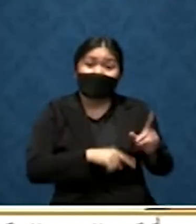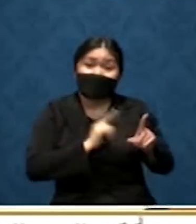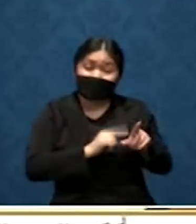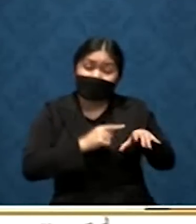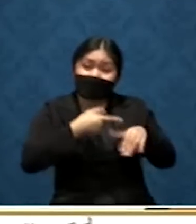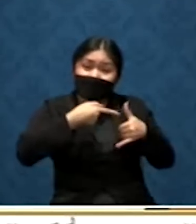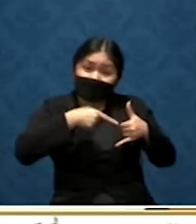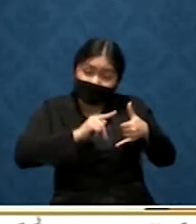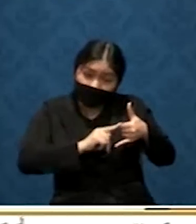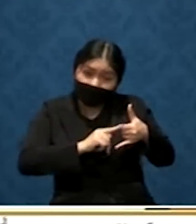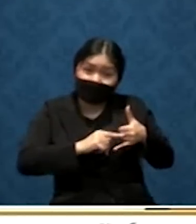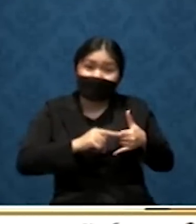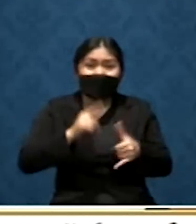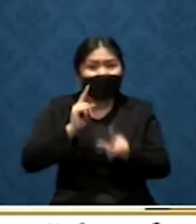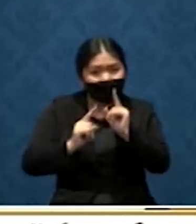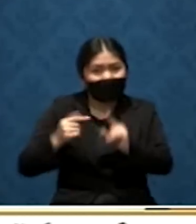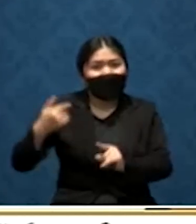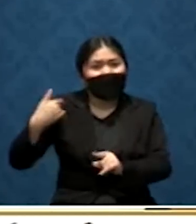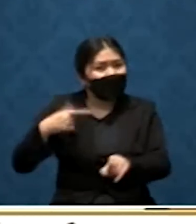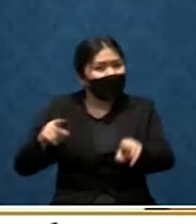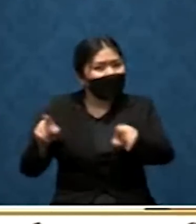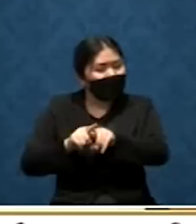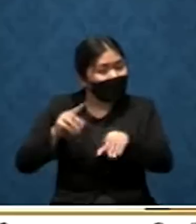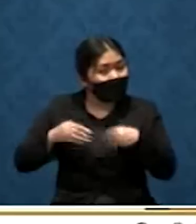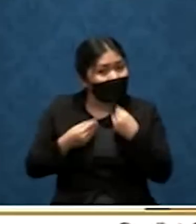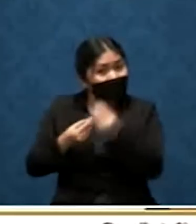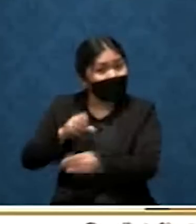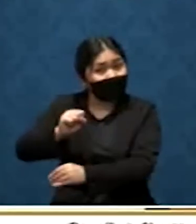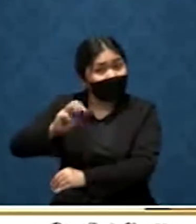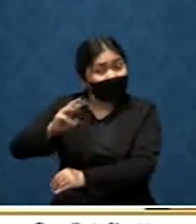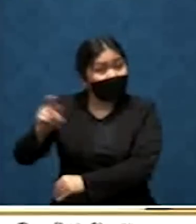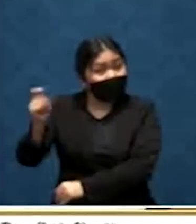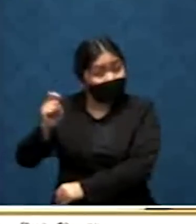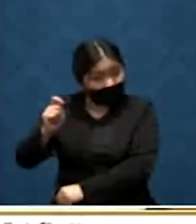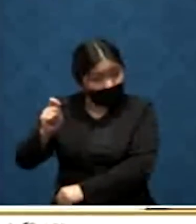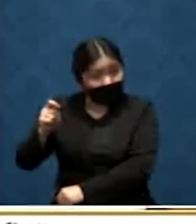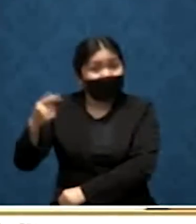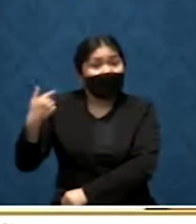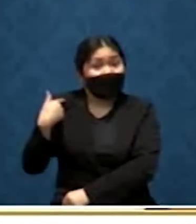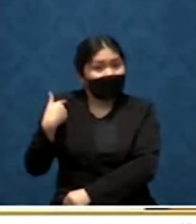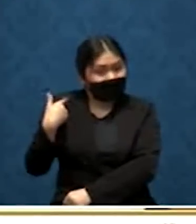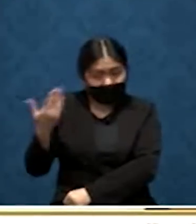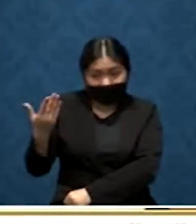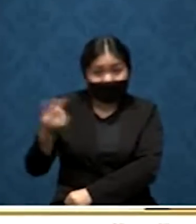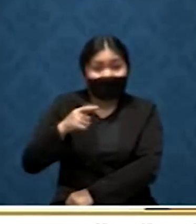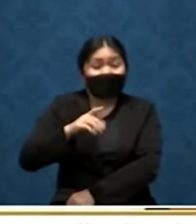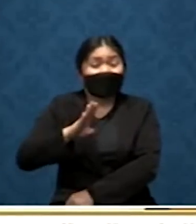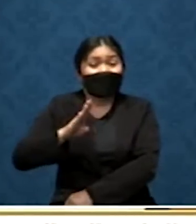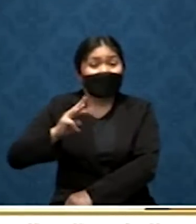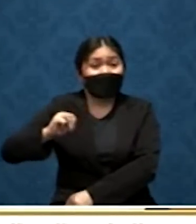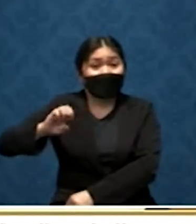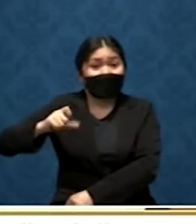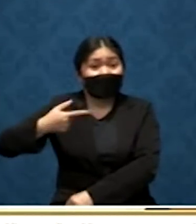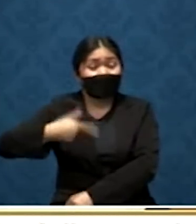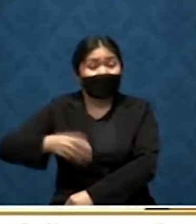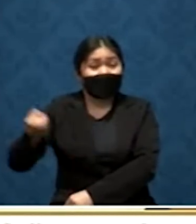วออ่างส่นกรมการอีกคนนะครับทุนมนหัดเขาฝากมาว่าขอให้เป็นเมียสำ